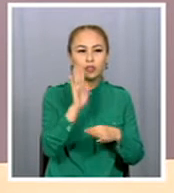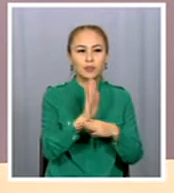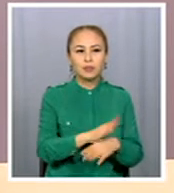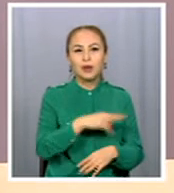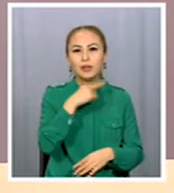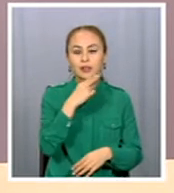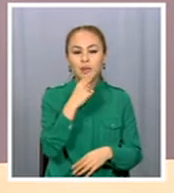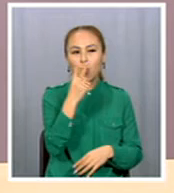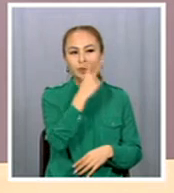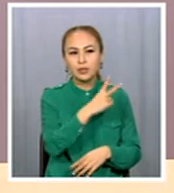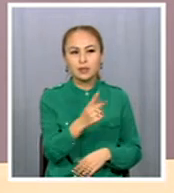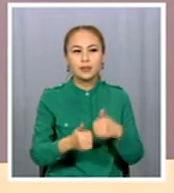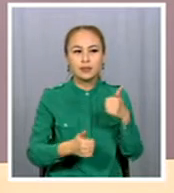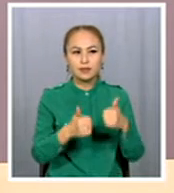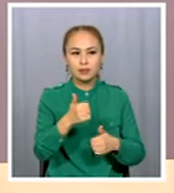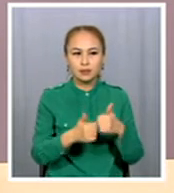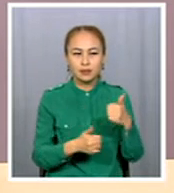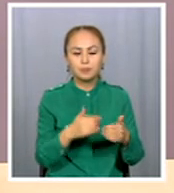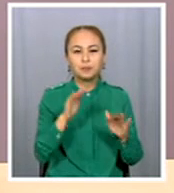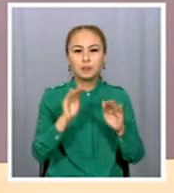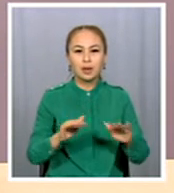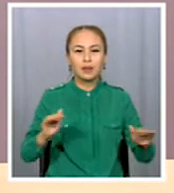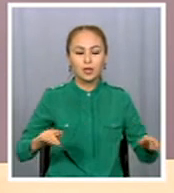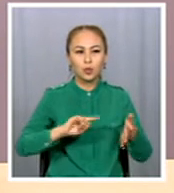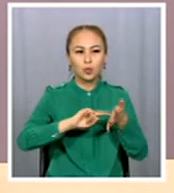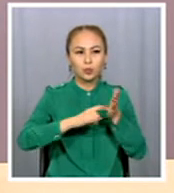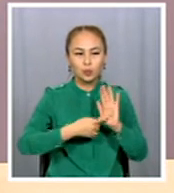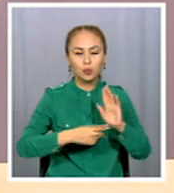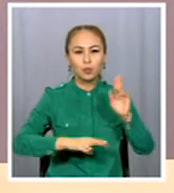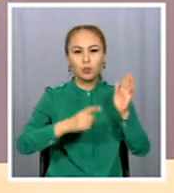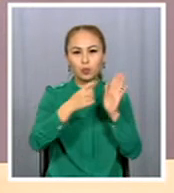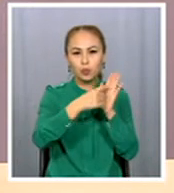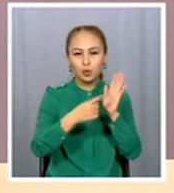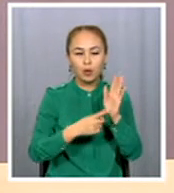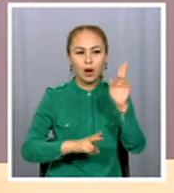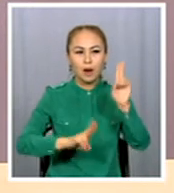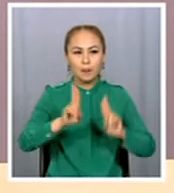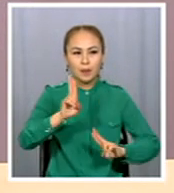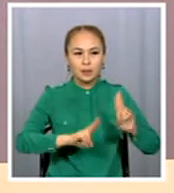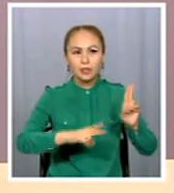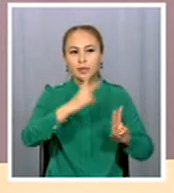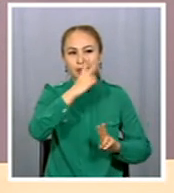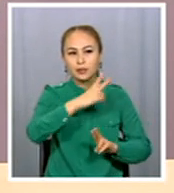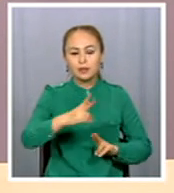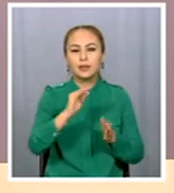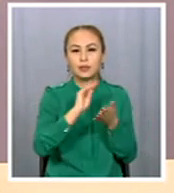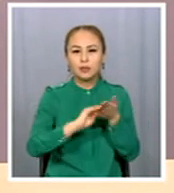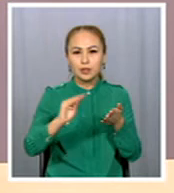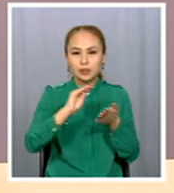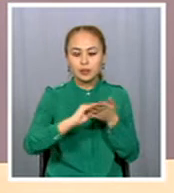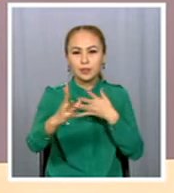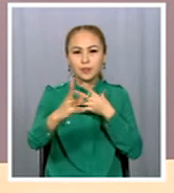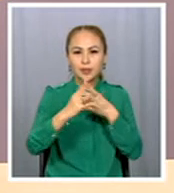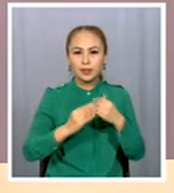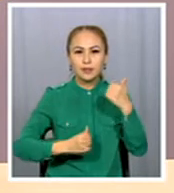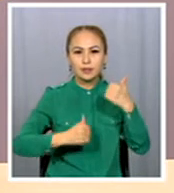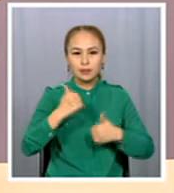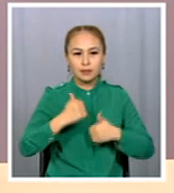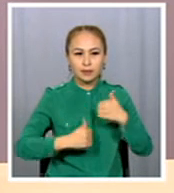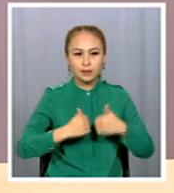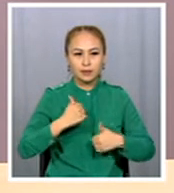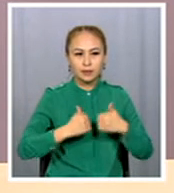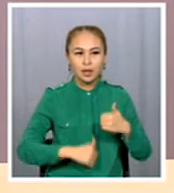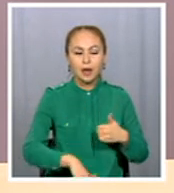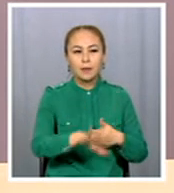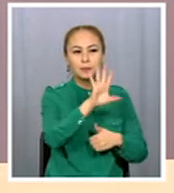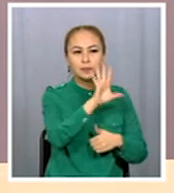аударайық. Салыстырыңдар. Балалар, көбейту мен бөлу амалдарына берілген өрнектерді бірге салыстырайық. 5